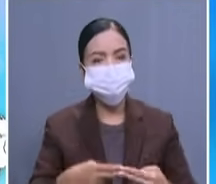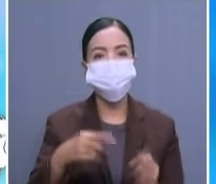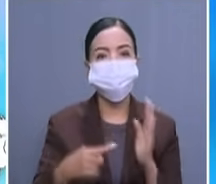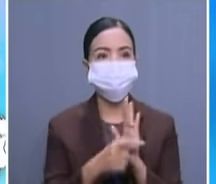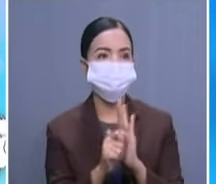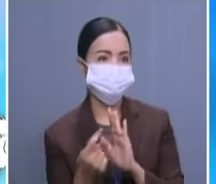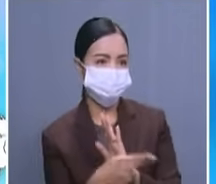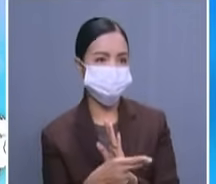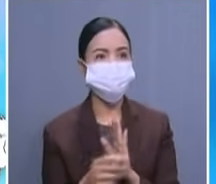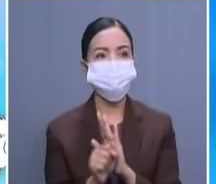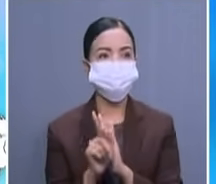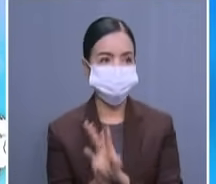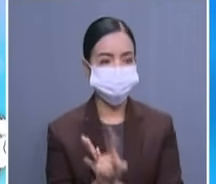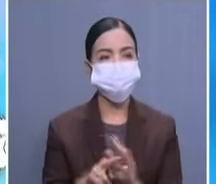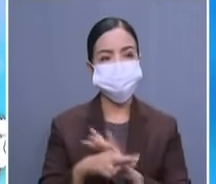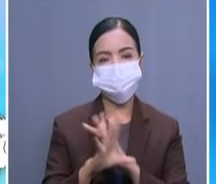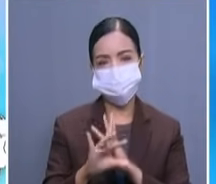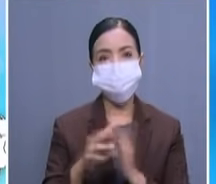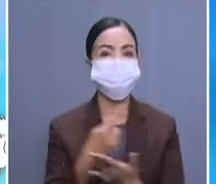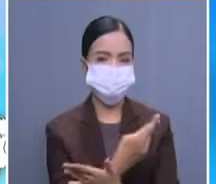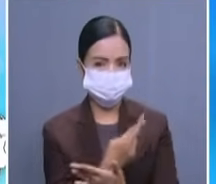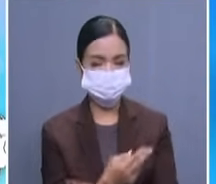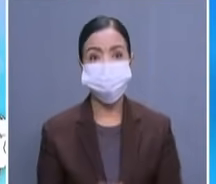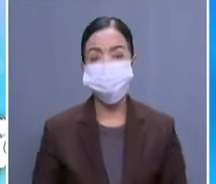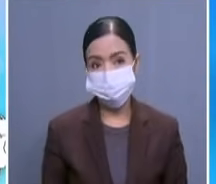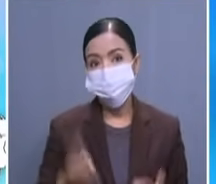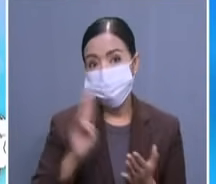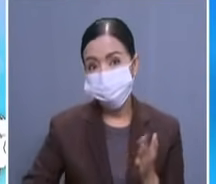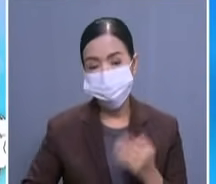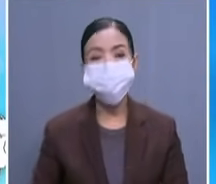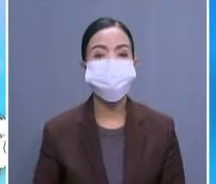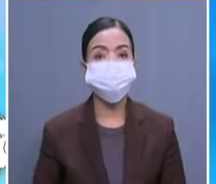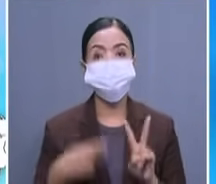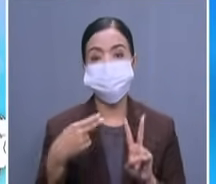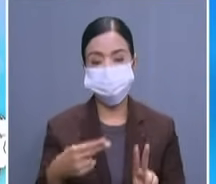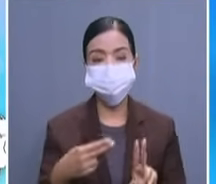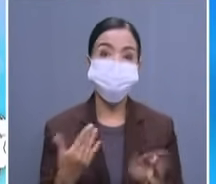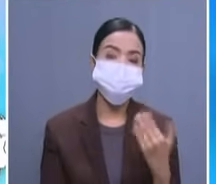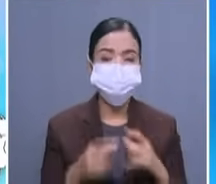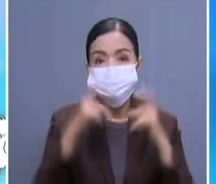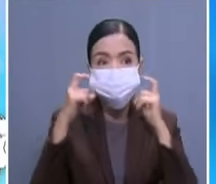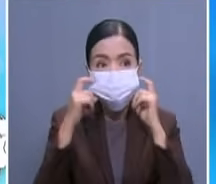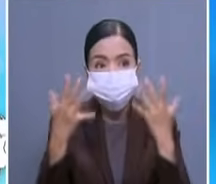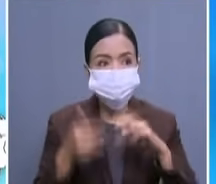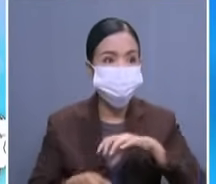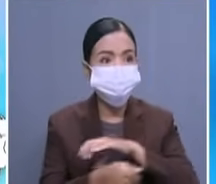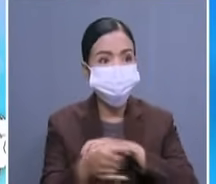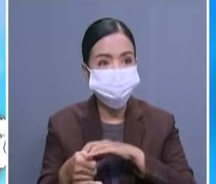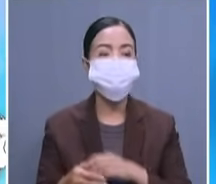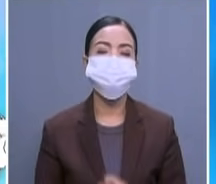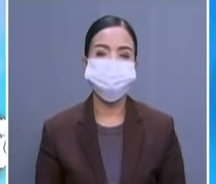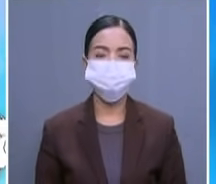สำหรับโทษนั้นปรับไม่เกิน 20,000บาทหากไม่ใส่หน้ากากอนามัยนะคะหรือหน้ากากตั้งค่าที่อยู่นอกเคหสถาน